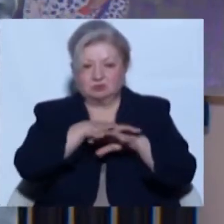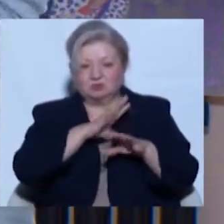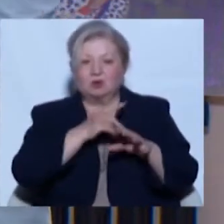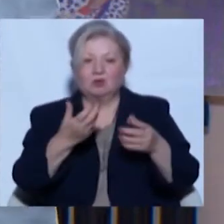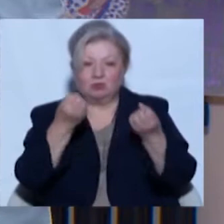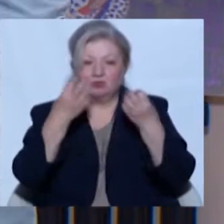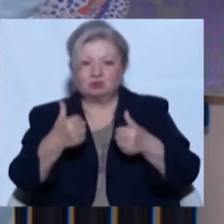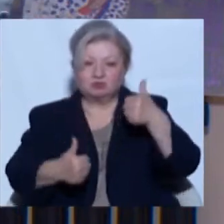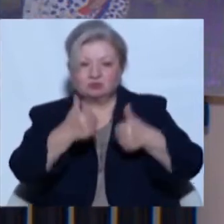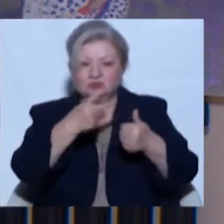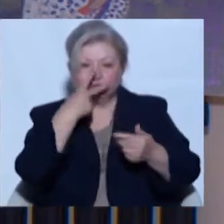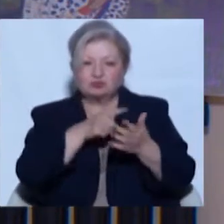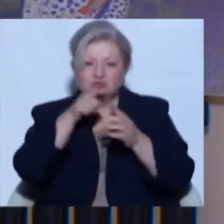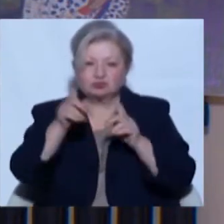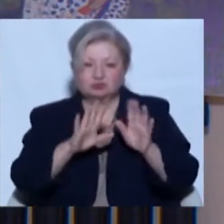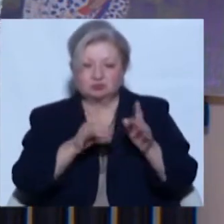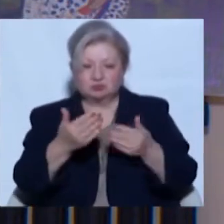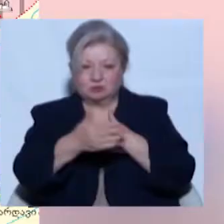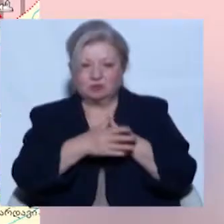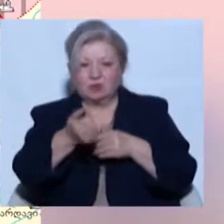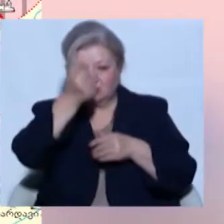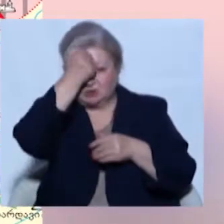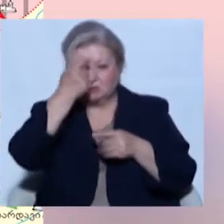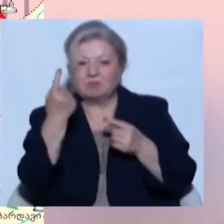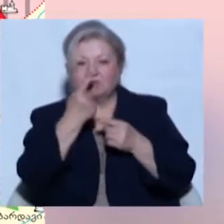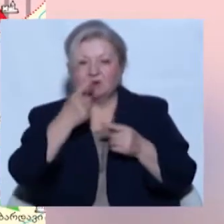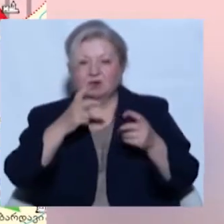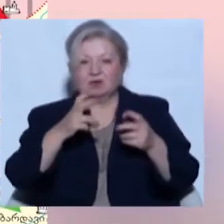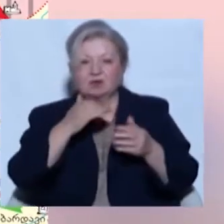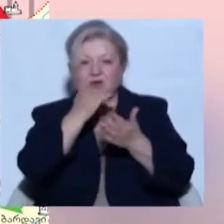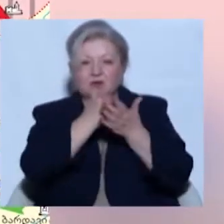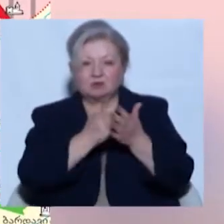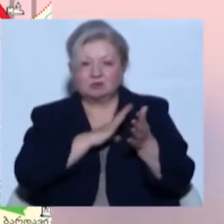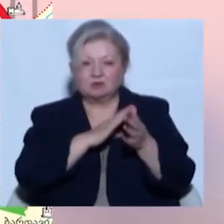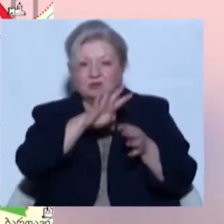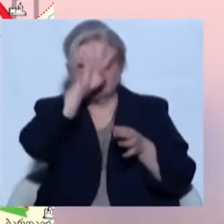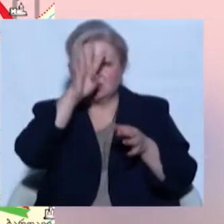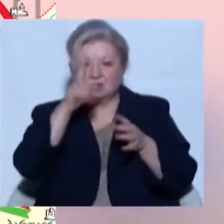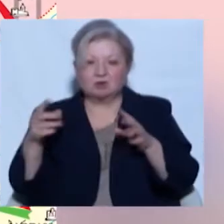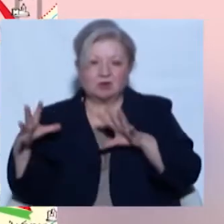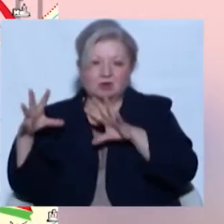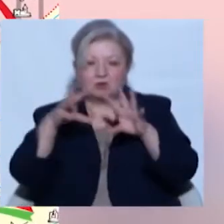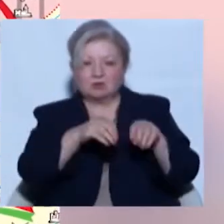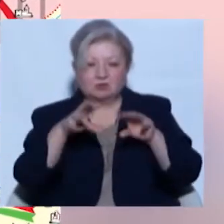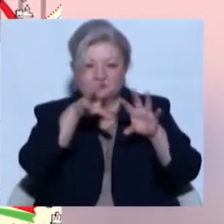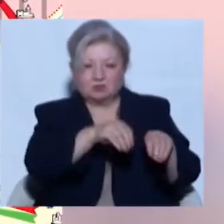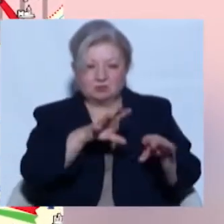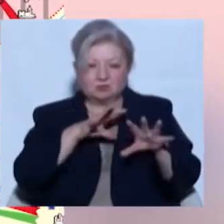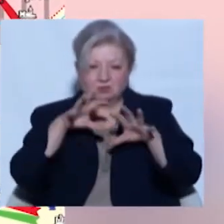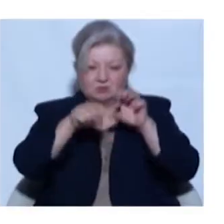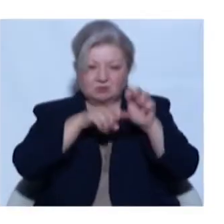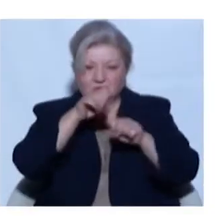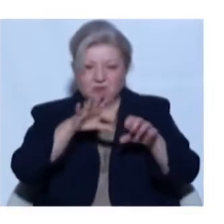გეტყვით, ძალიან შორს ვარ, წავიდეთ და არ გავაგზავნოთ. გახსოვთ პირველი გაკვეთილის დროს შაჰაბას შემოსევებზე რო ვილაპარაკეთ, სულ ბრძოლებში